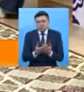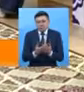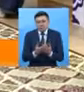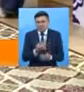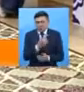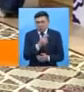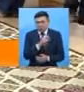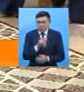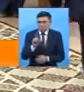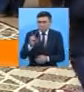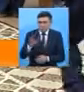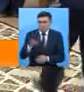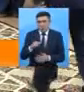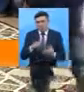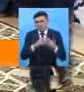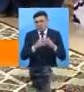поднял вопрос отсутствия